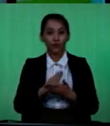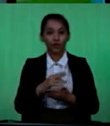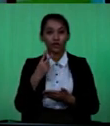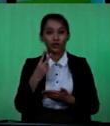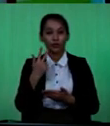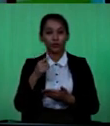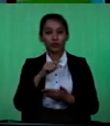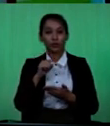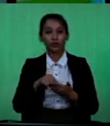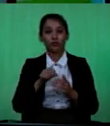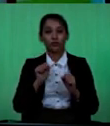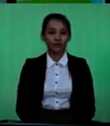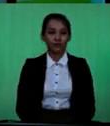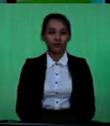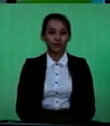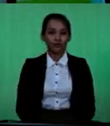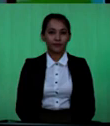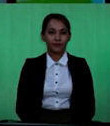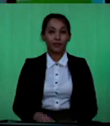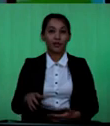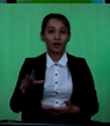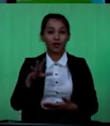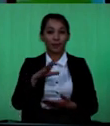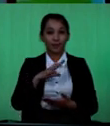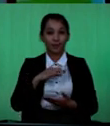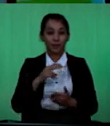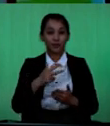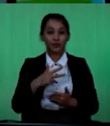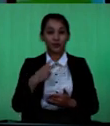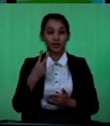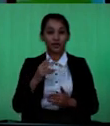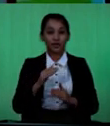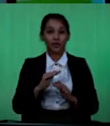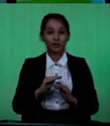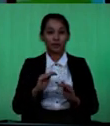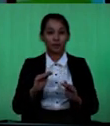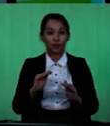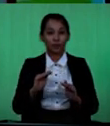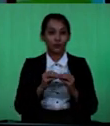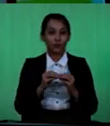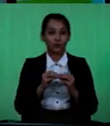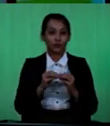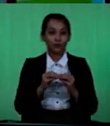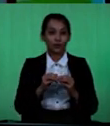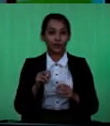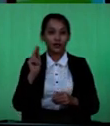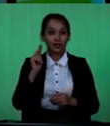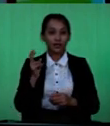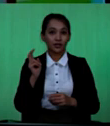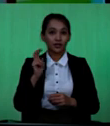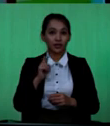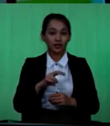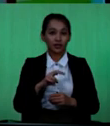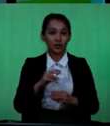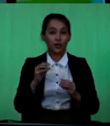bo'lishi mumkin. Diqqat qiling. Hammasi 32 nafar o'quvchi. Darsga keldi